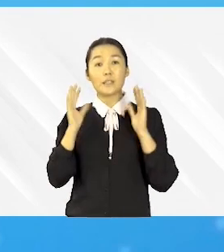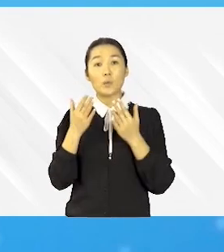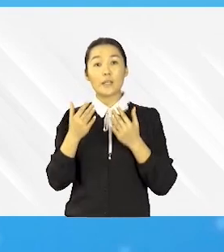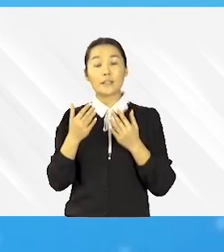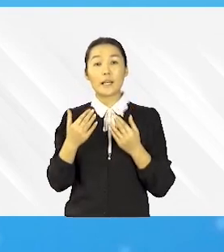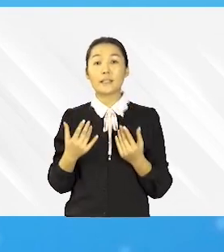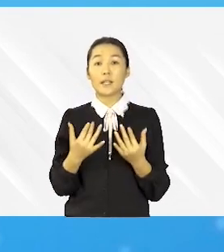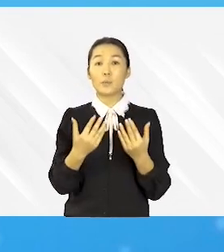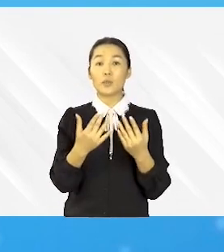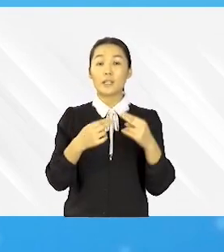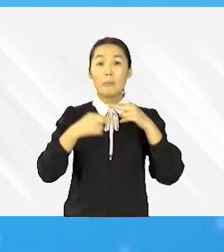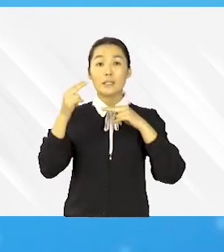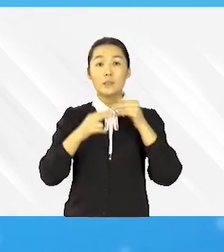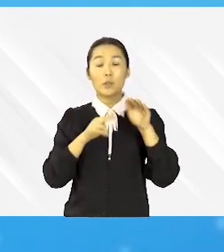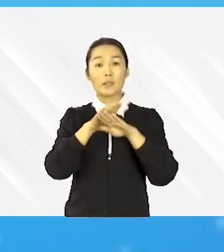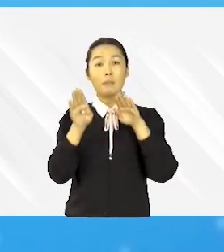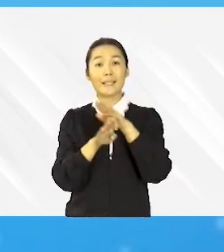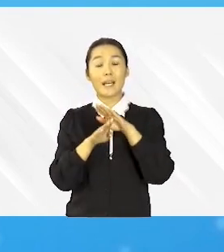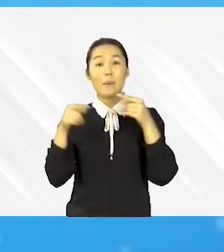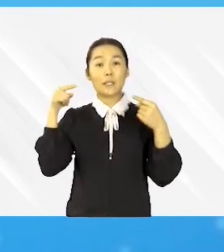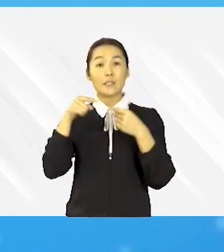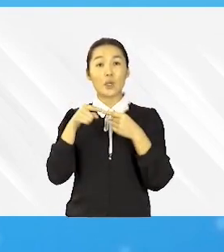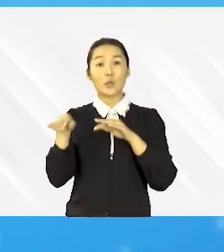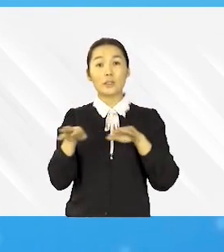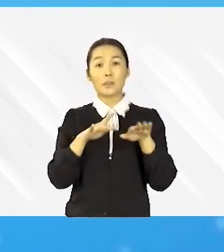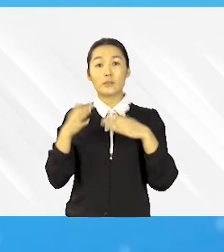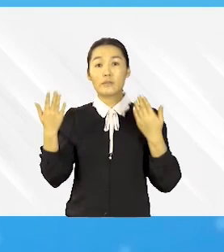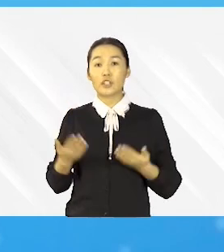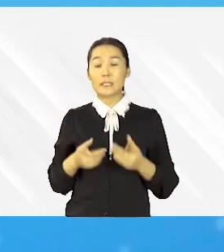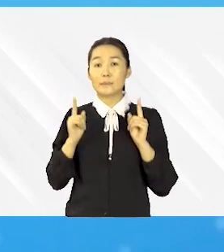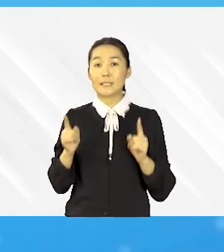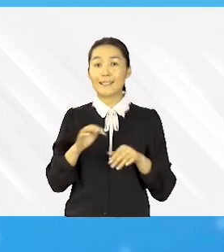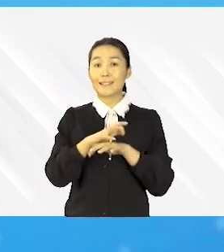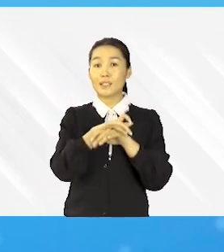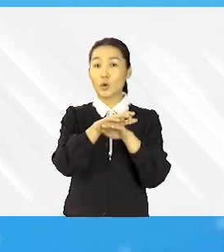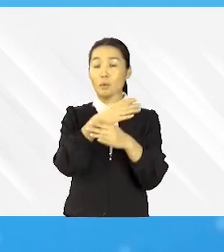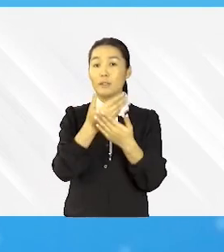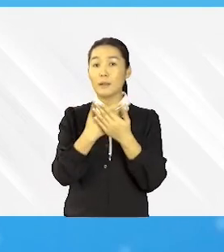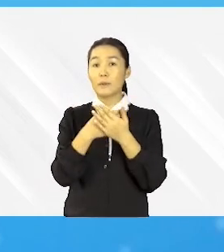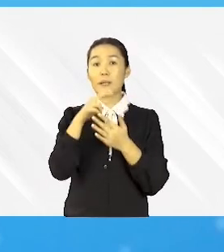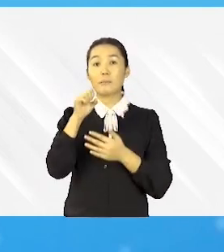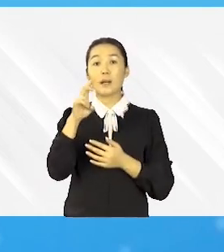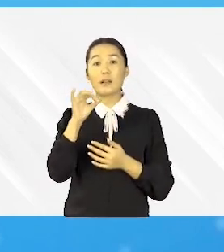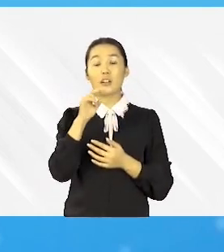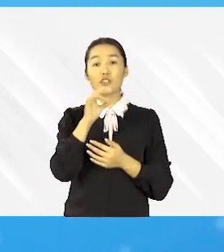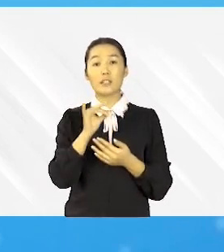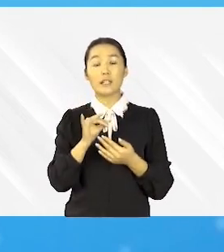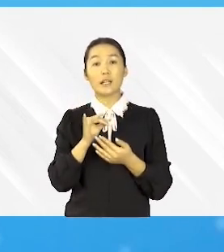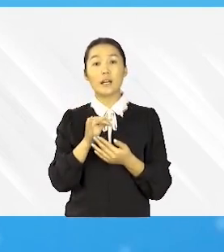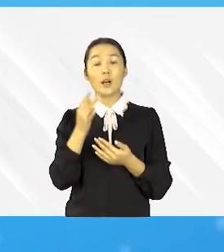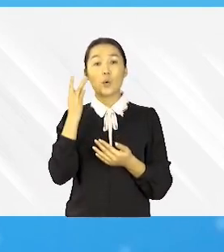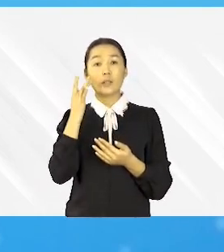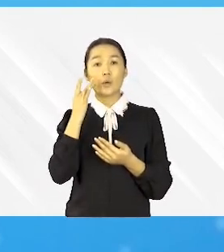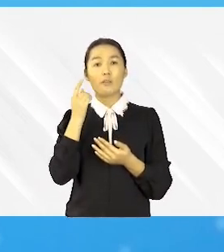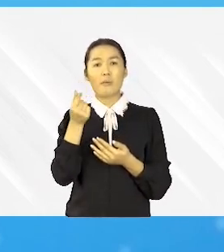требующих подстройки под определенный процесс в жизненном цикле насекомого. Например, палочник, ведущий малоактивный